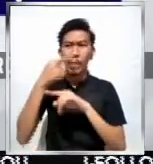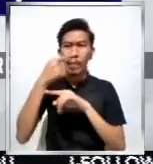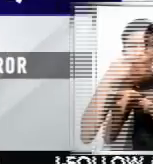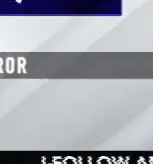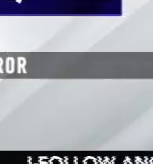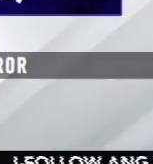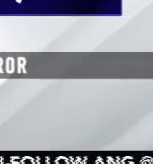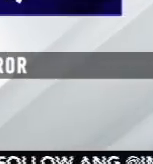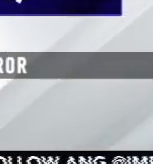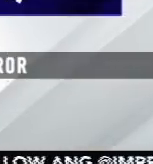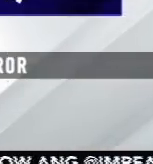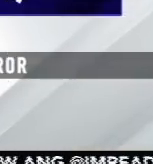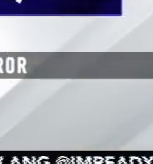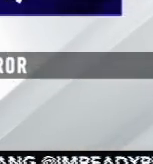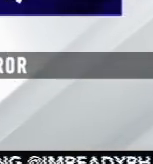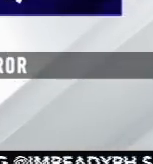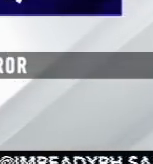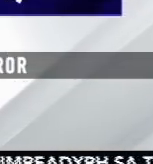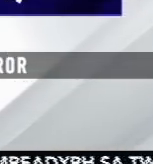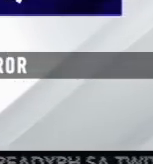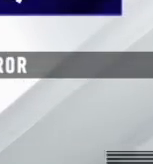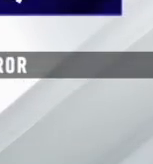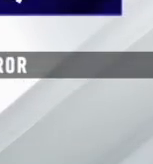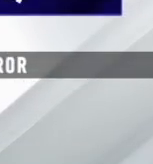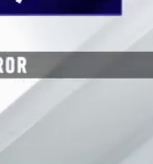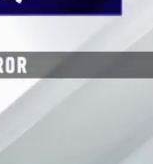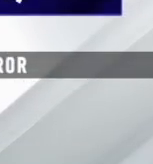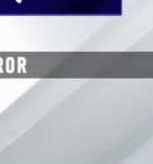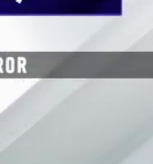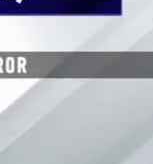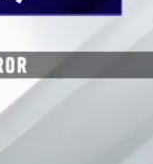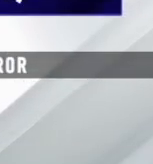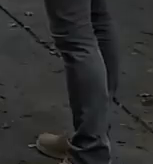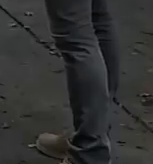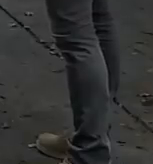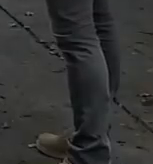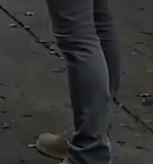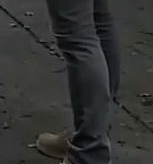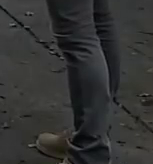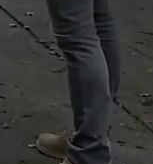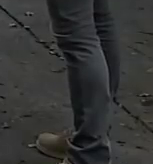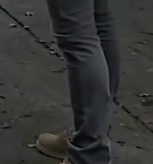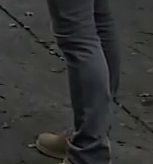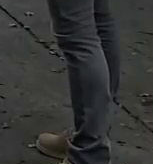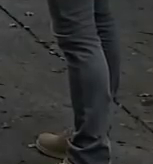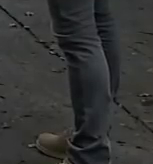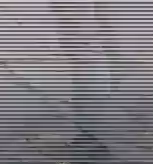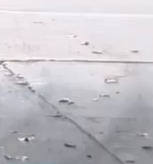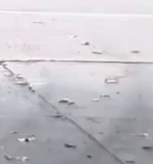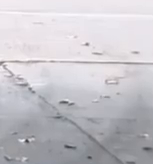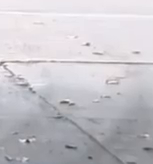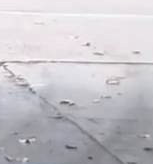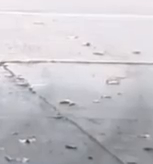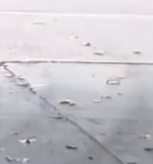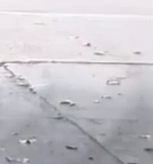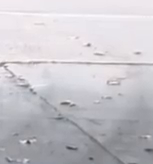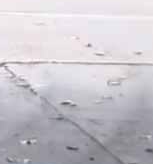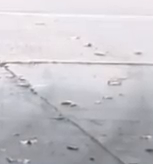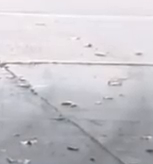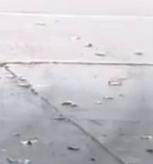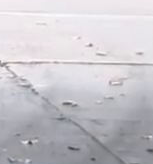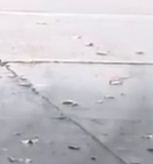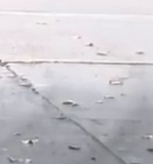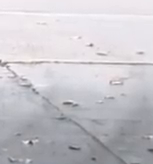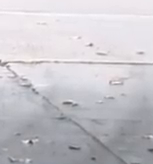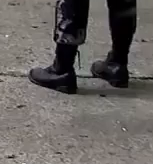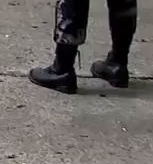ang mula sa Mindanao, sunod ang mula sa Visayas, Luzon, at maging sa Metro Manila. Nakausap namin si Genevieve Loay, kasalukuyan nasa temporary